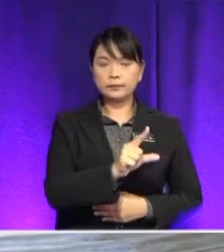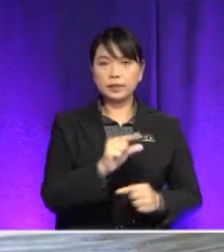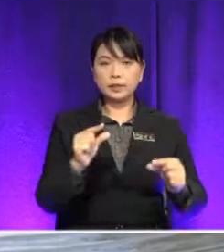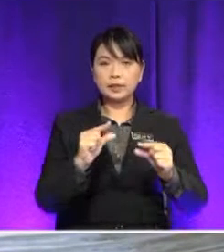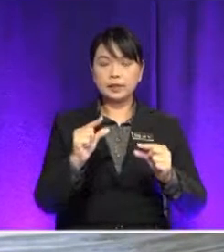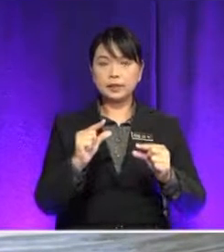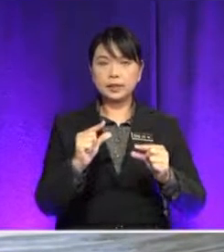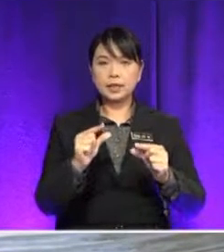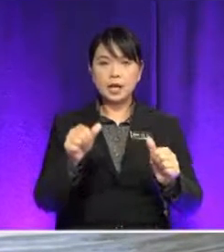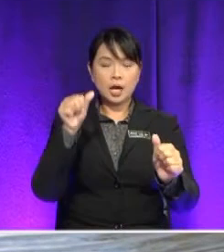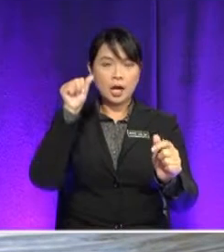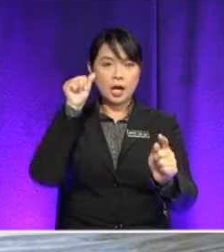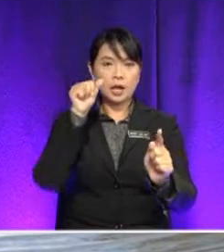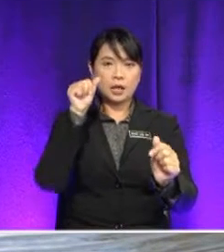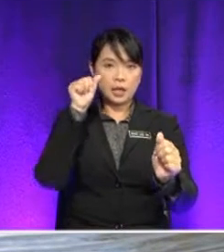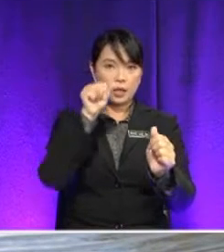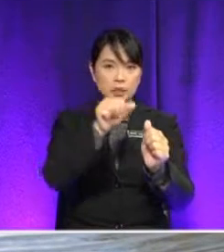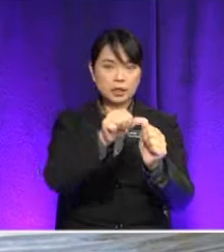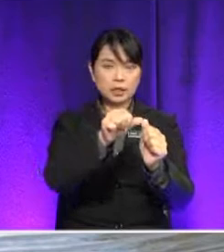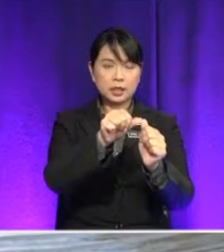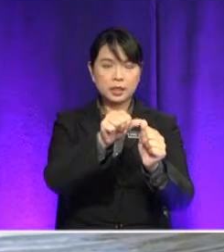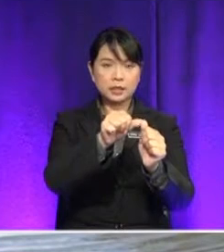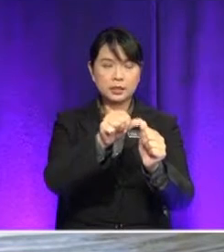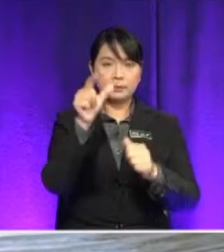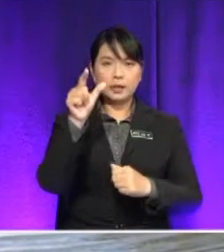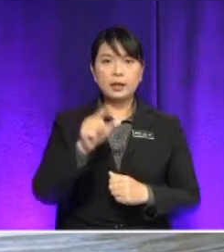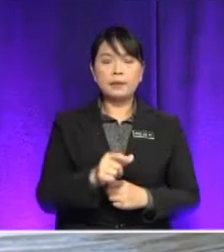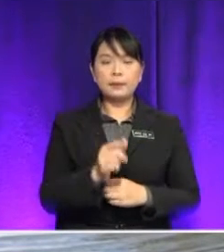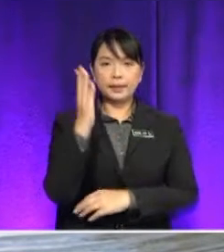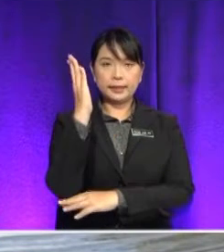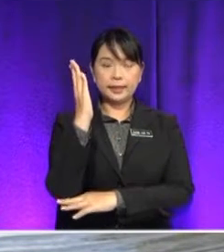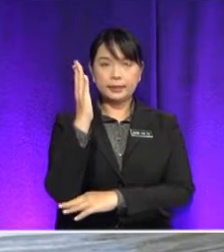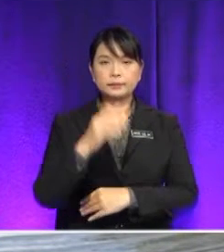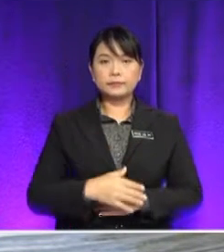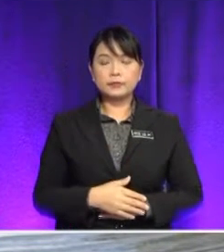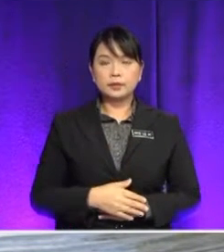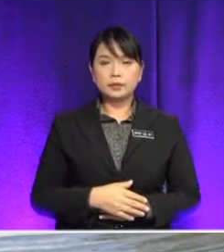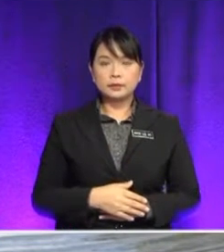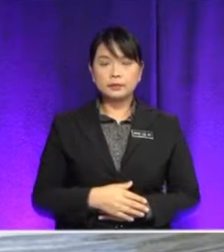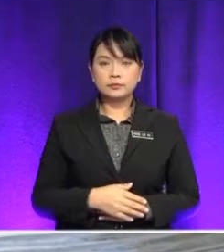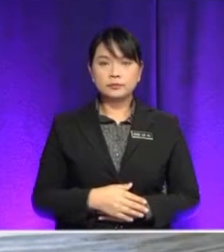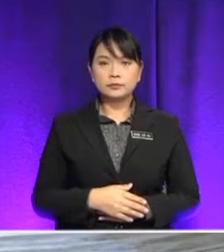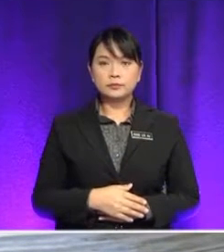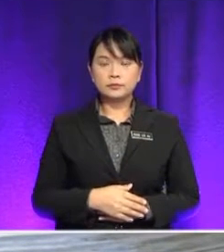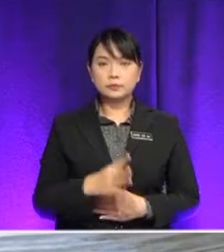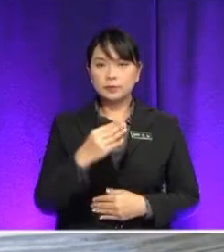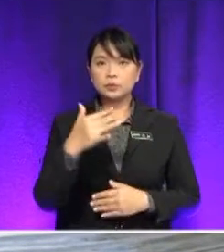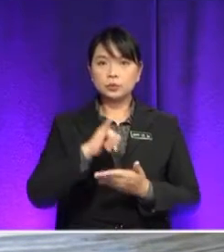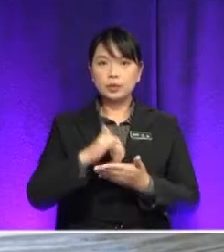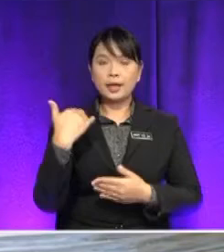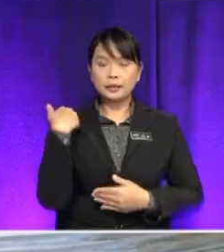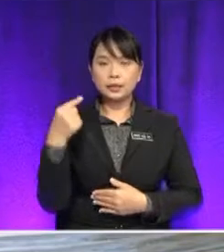arah perambatan gelombang Oke contohnya adalah gelombang Hey oke yang satu lagi adalah gelombang cahaya